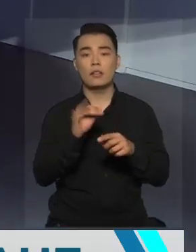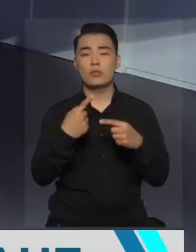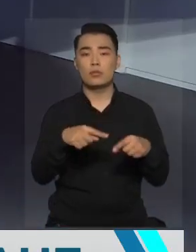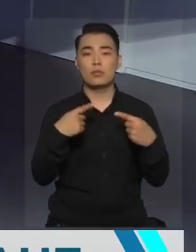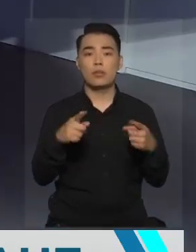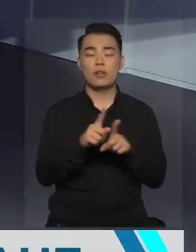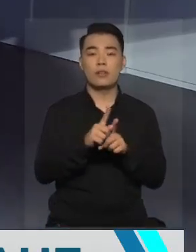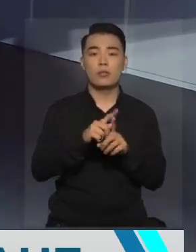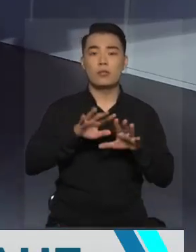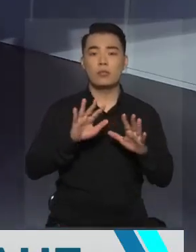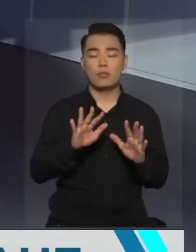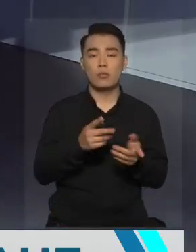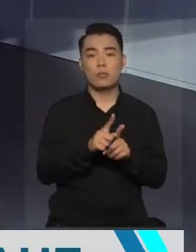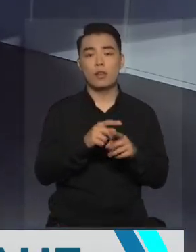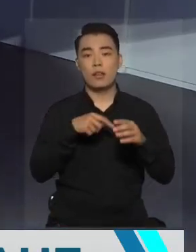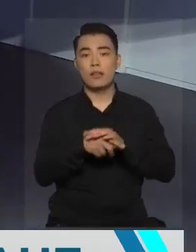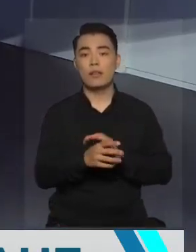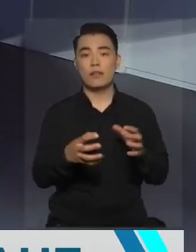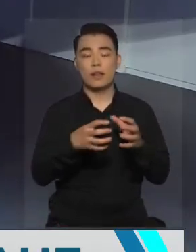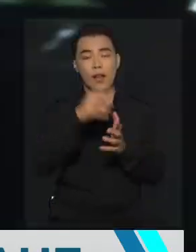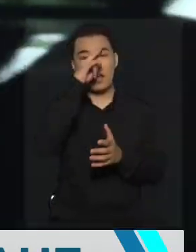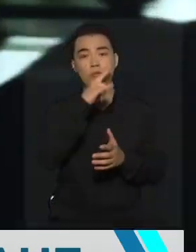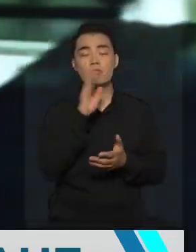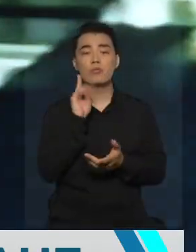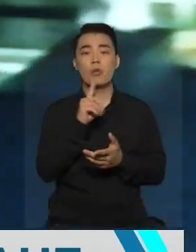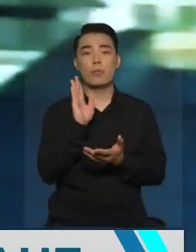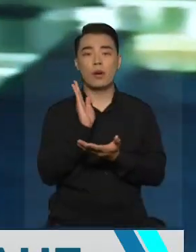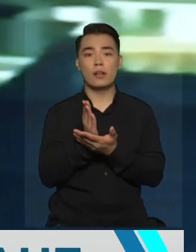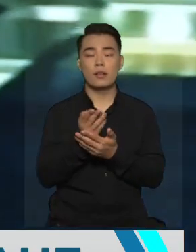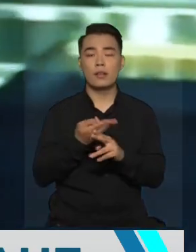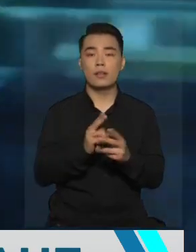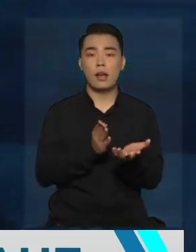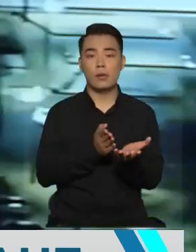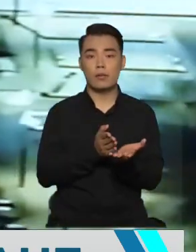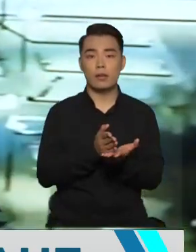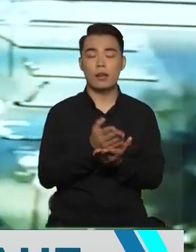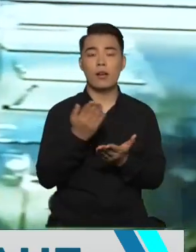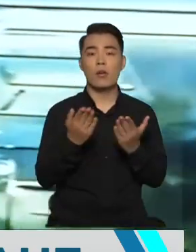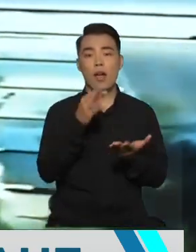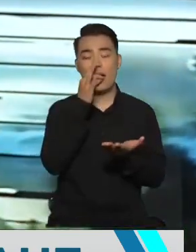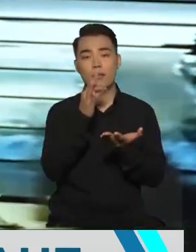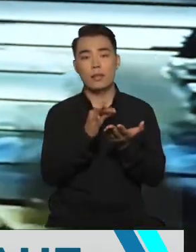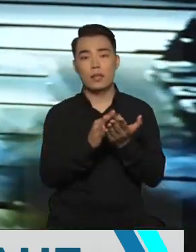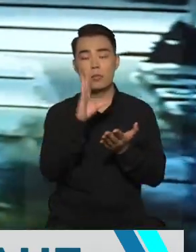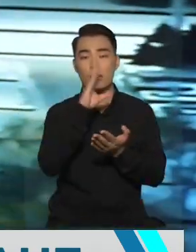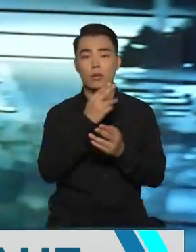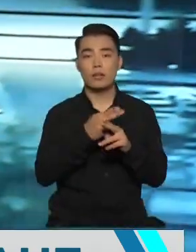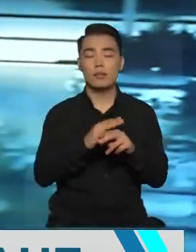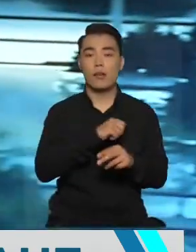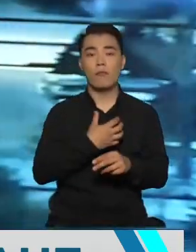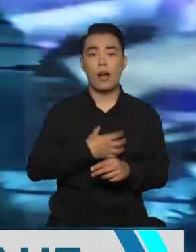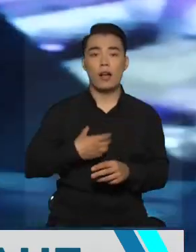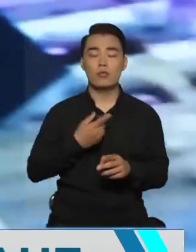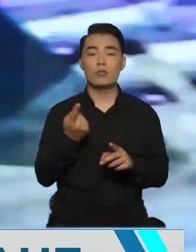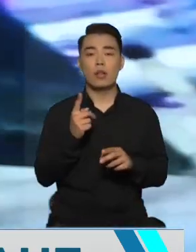вызовы в этой сфере, что Казахстан способен на вызовы в этой сфере, какие дать ответы. И прежде всего еще причуть